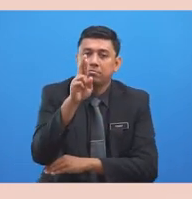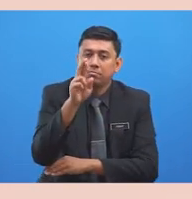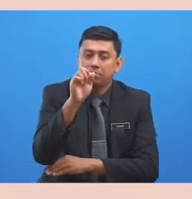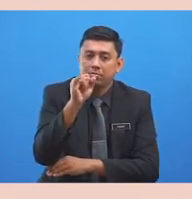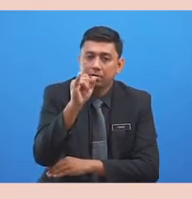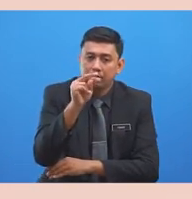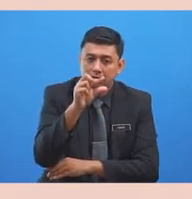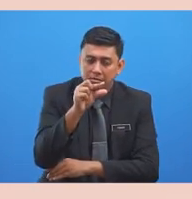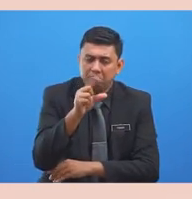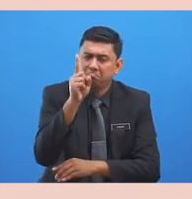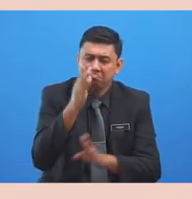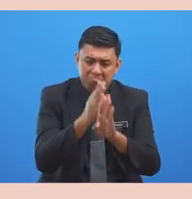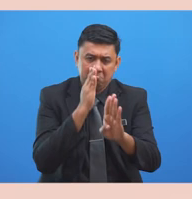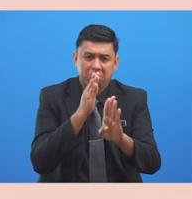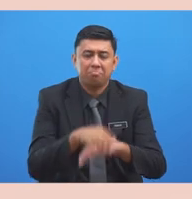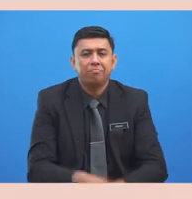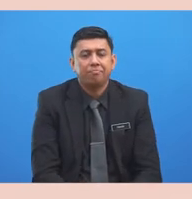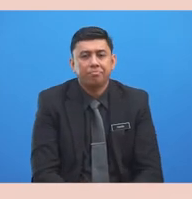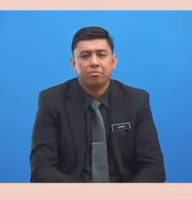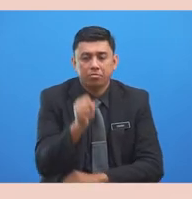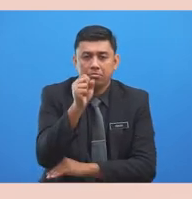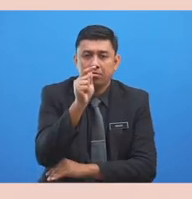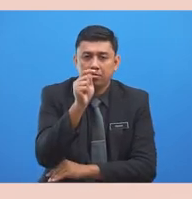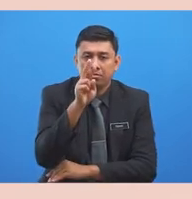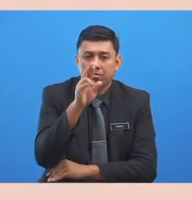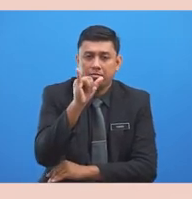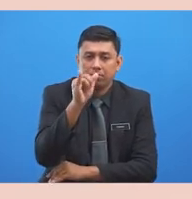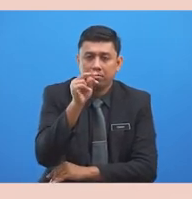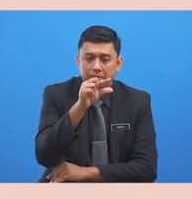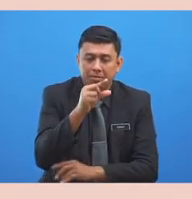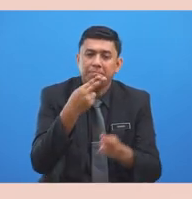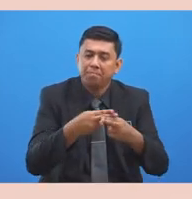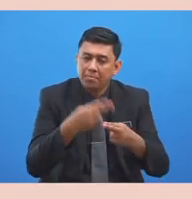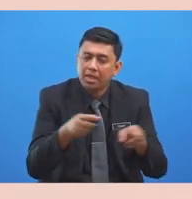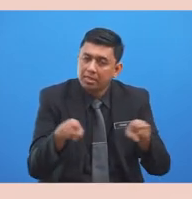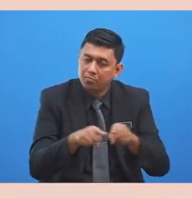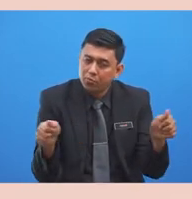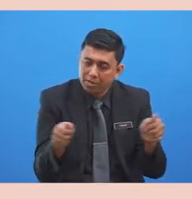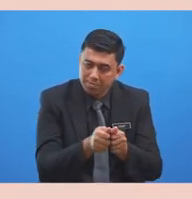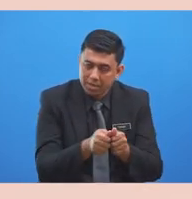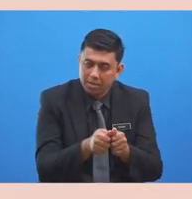satu baris. Contoh, string nama sama dengan